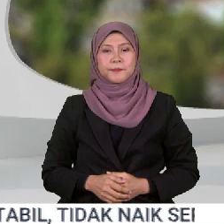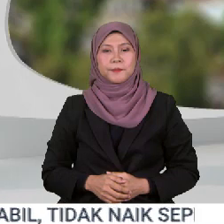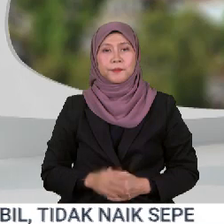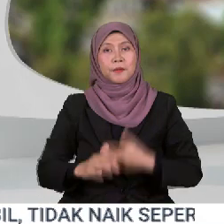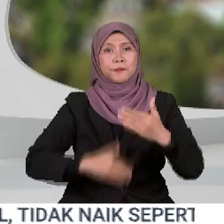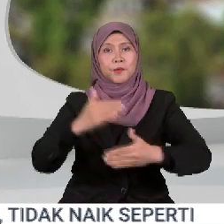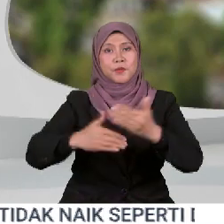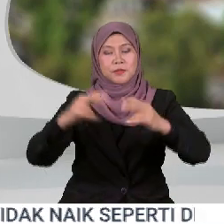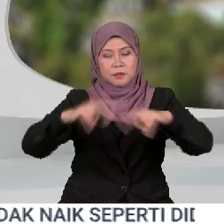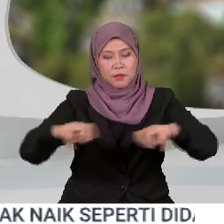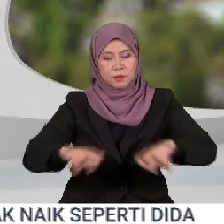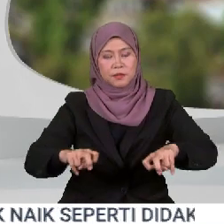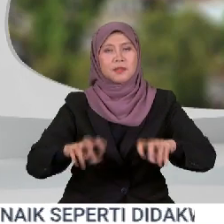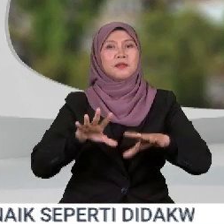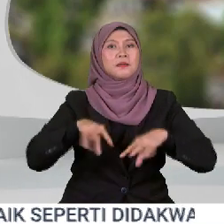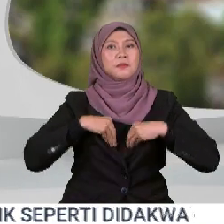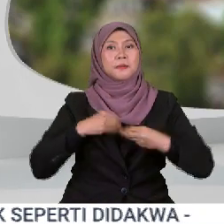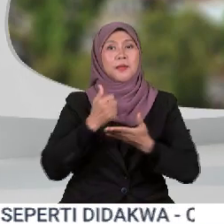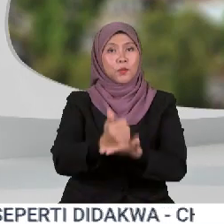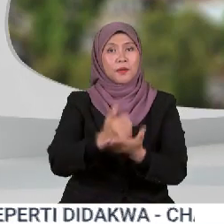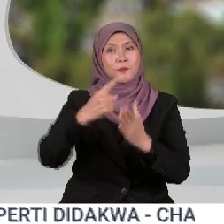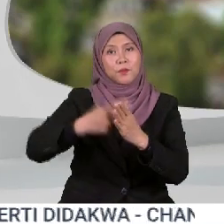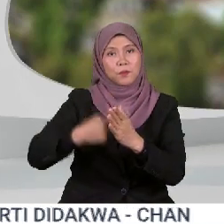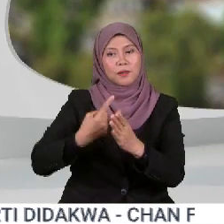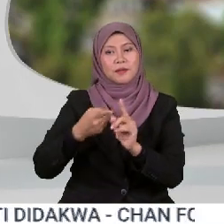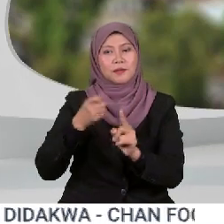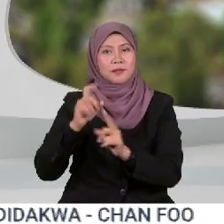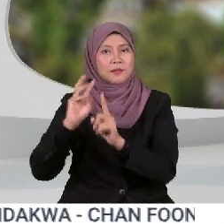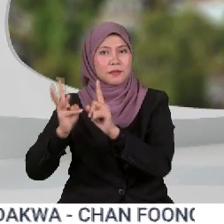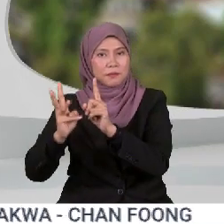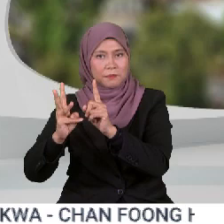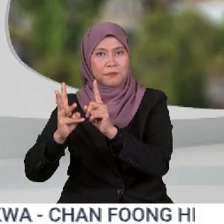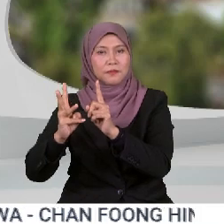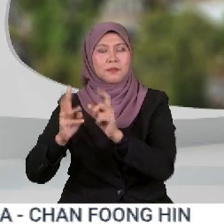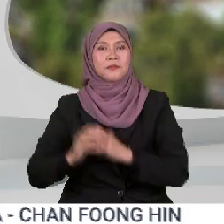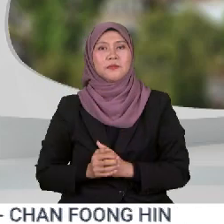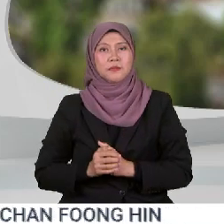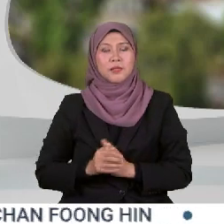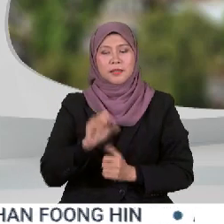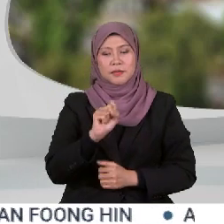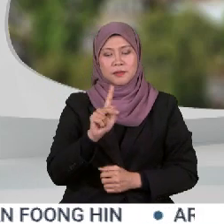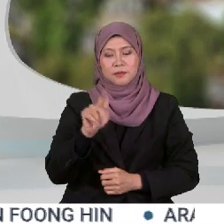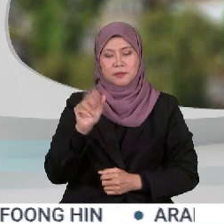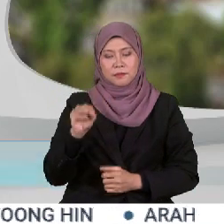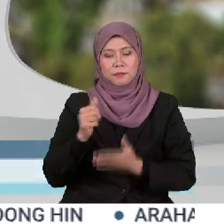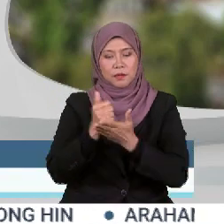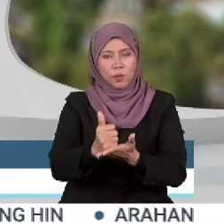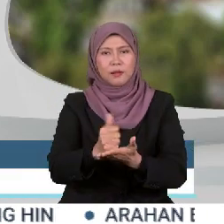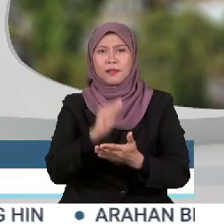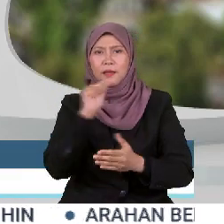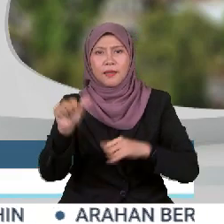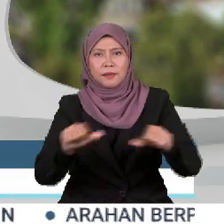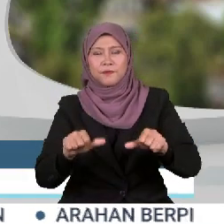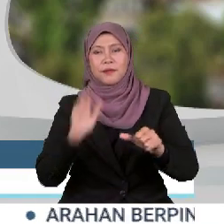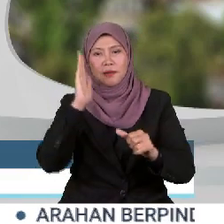proses gaji semula penerima bantuan bulanan jabatan kebajikan masyarakat JKM bagi skim bantuan tidak produktif